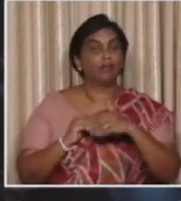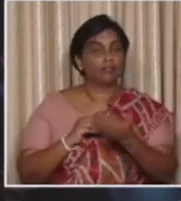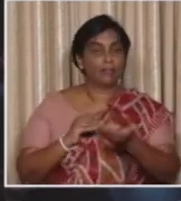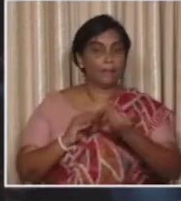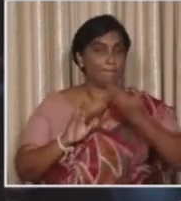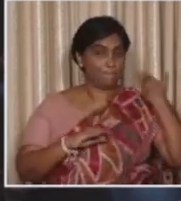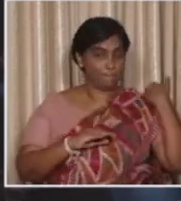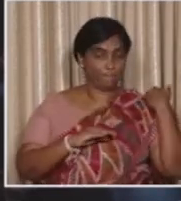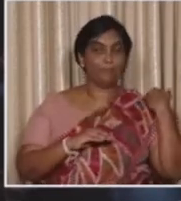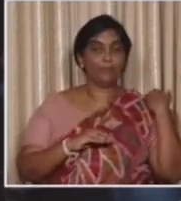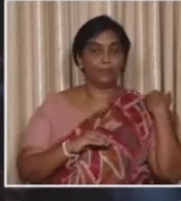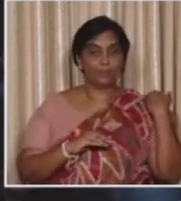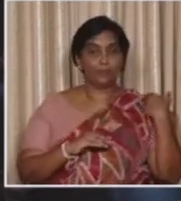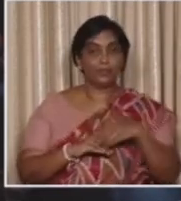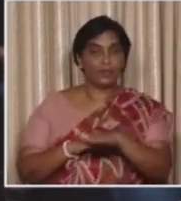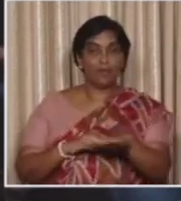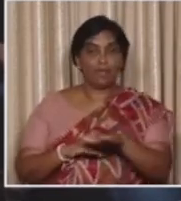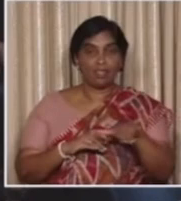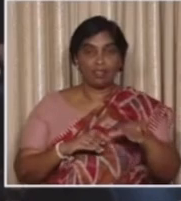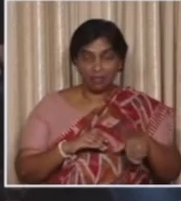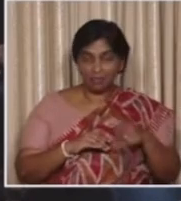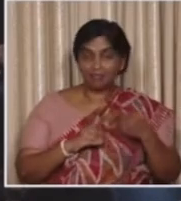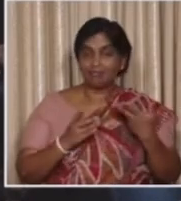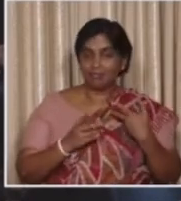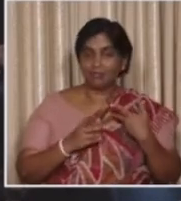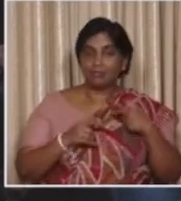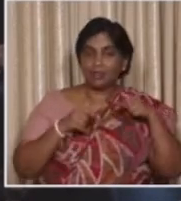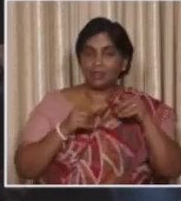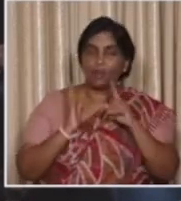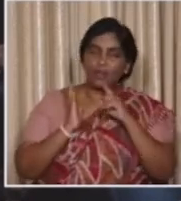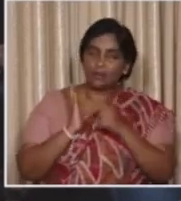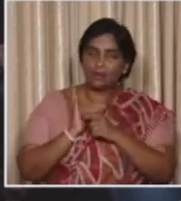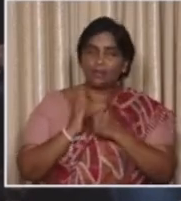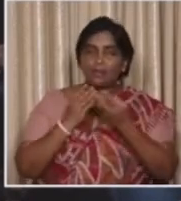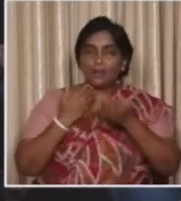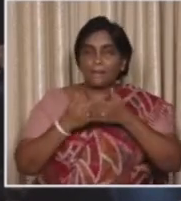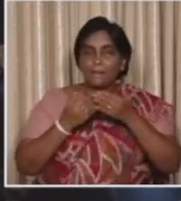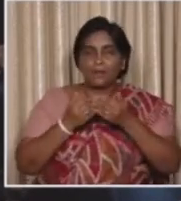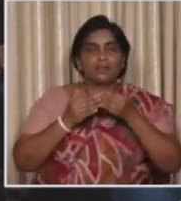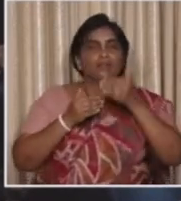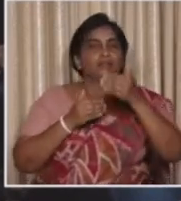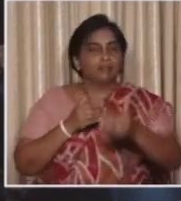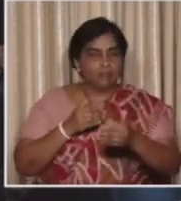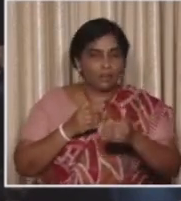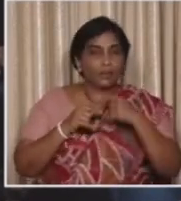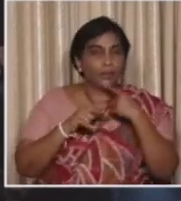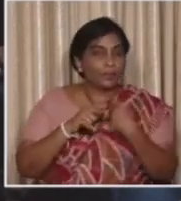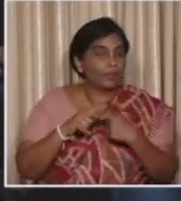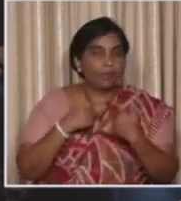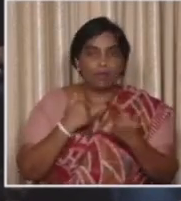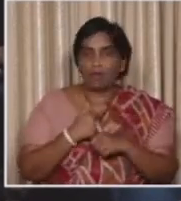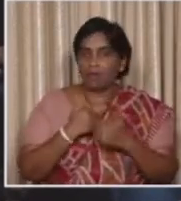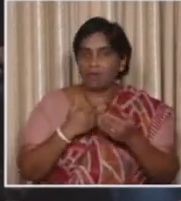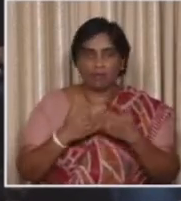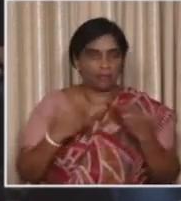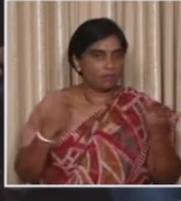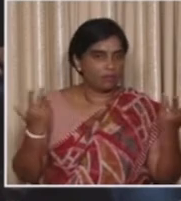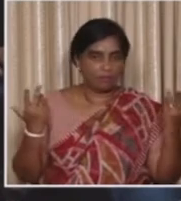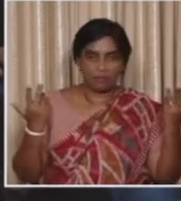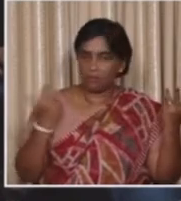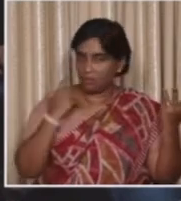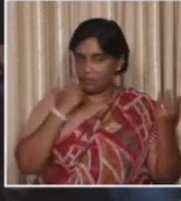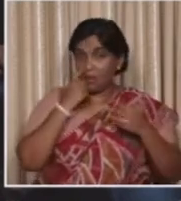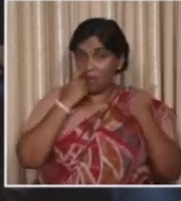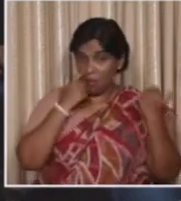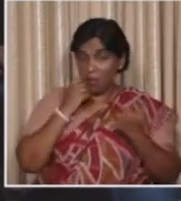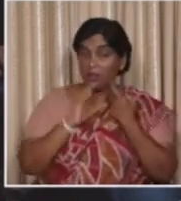තියෙන ඒ හිස් භූමිය තුල තාවකාලික වරිච්ච බිත්ති කැල්ලක්කට ගහලා කුසි කැල්ලක්වත් හදාගන්න බෑ. දැන්